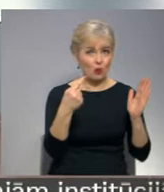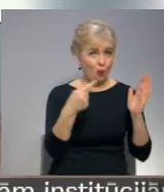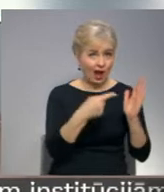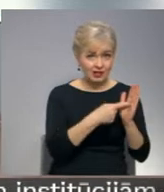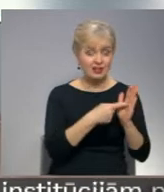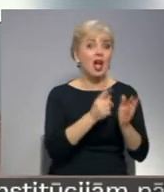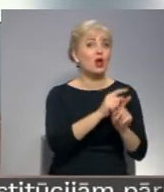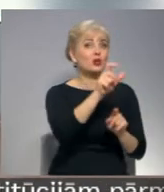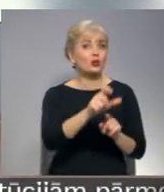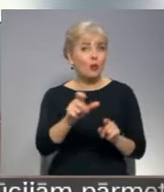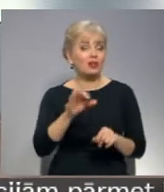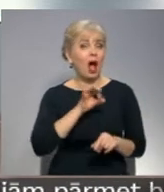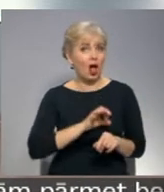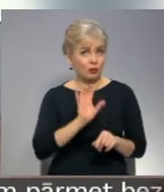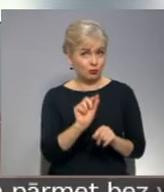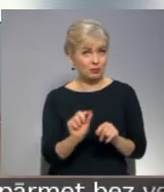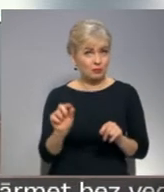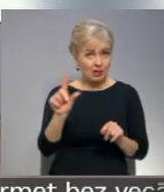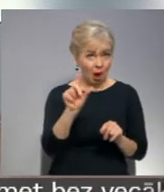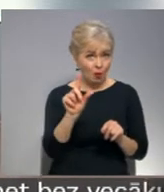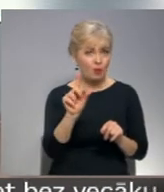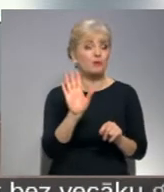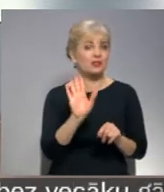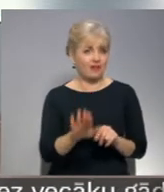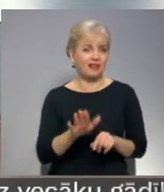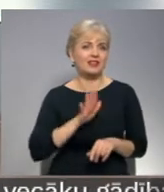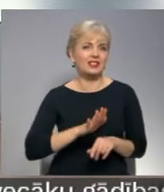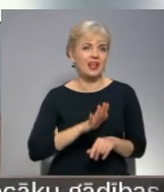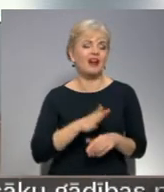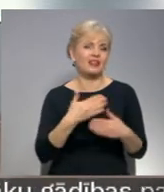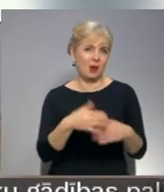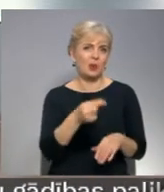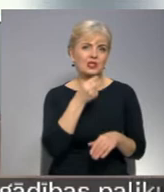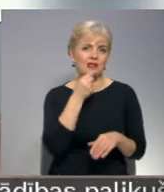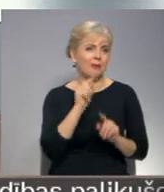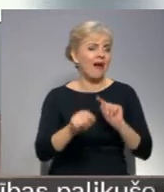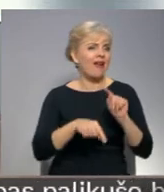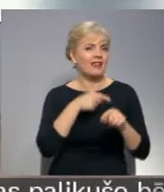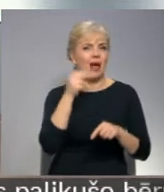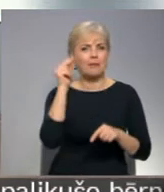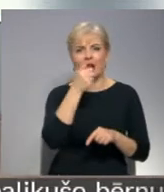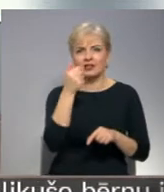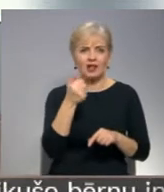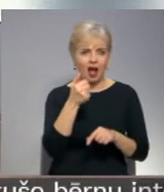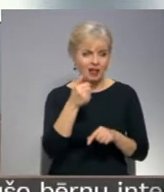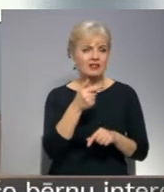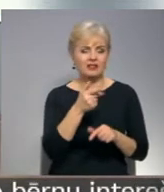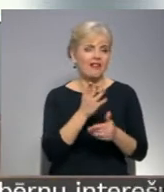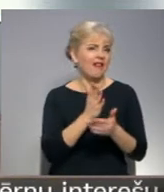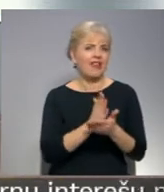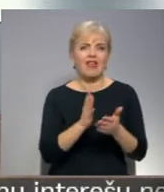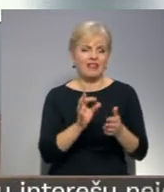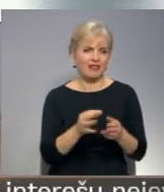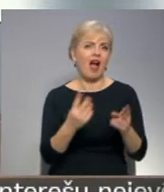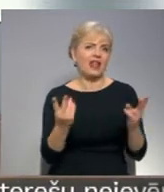varēs sagaidīt jau septembrī, tad nākamais mācību gads visticamāk nesāksies kā ierasts. Skolotāja arotbiedrība šodien lēmusi